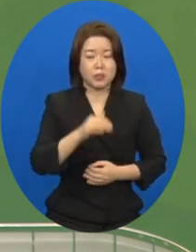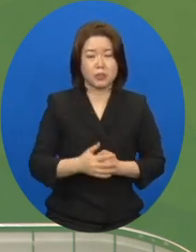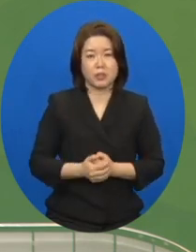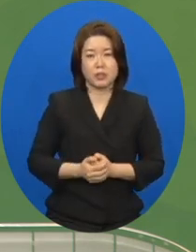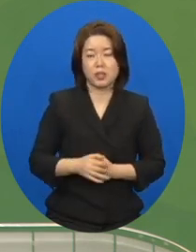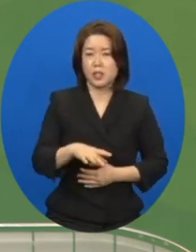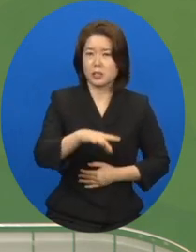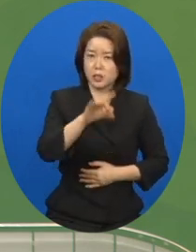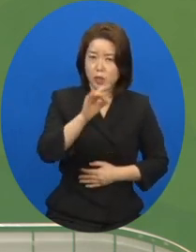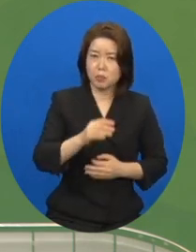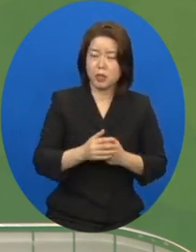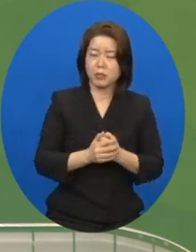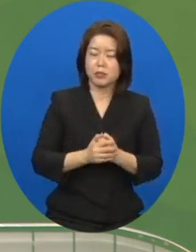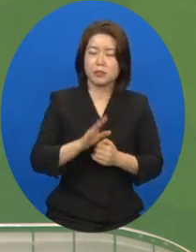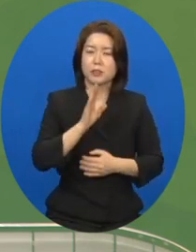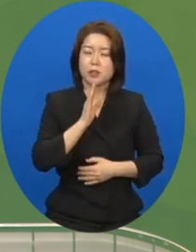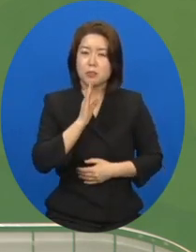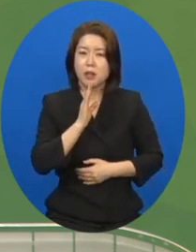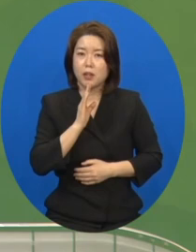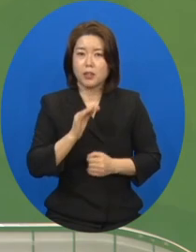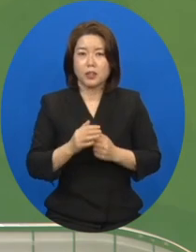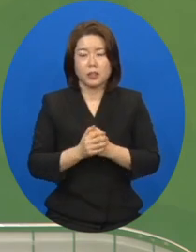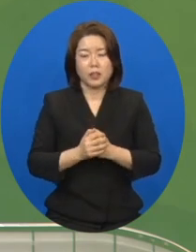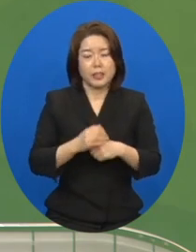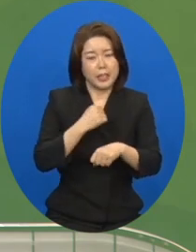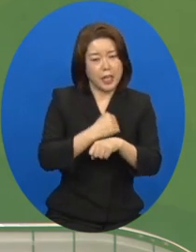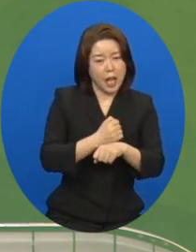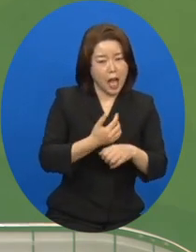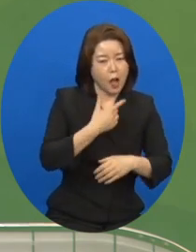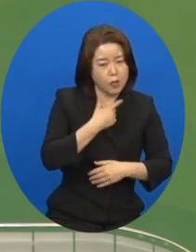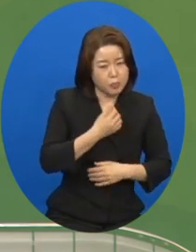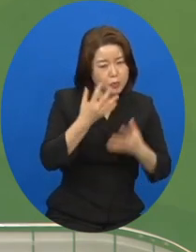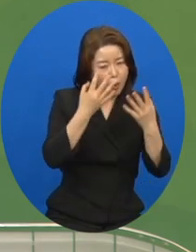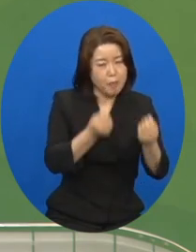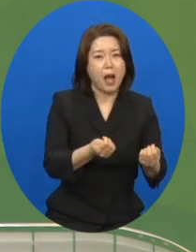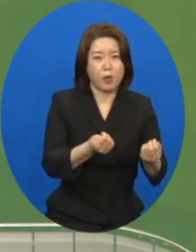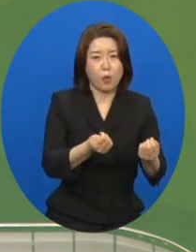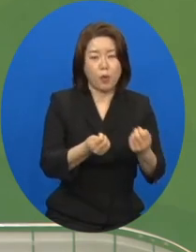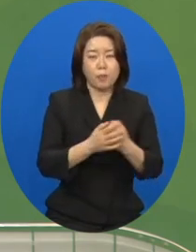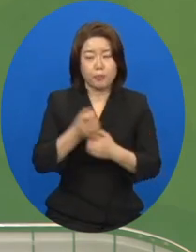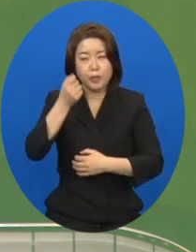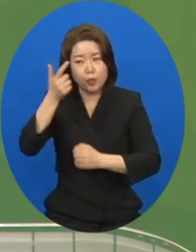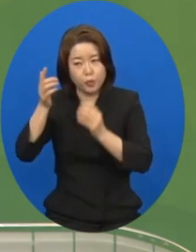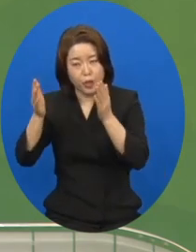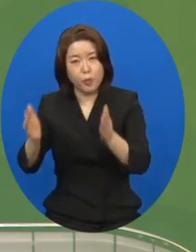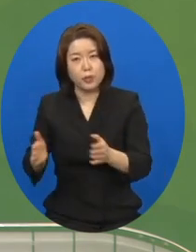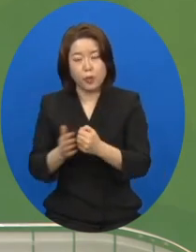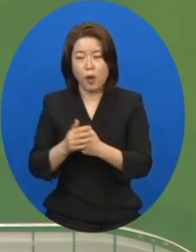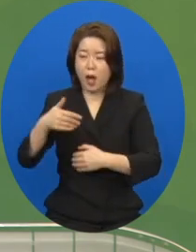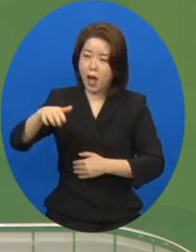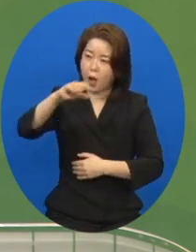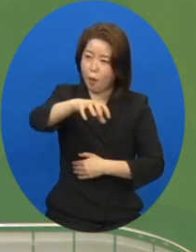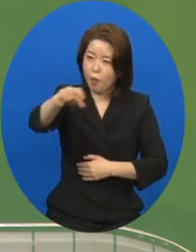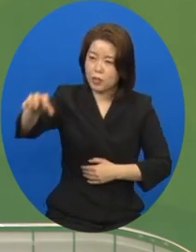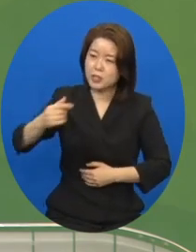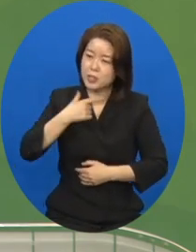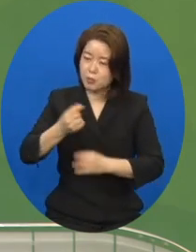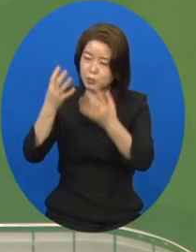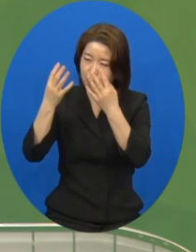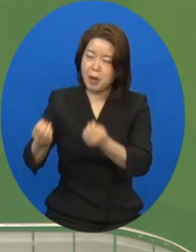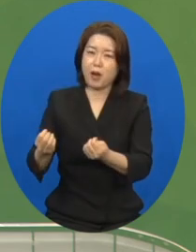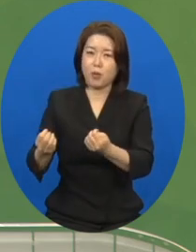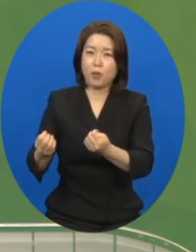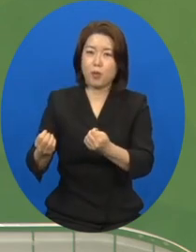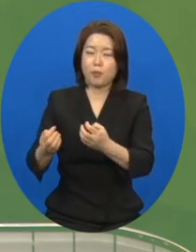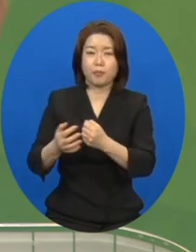처음에는 참 하고 싶은 것도 많고 6개월 동안 가고 싶은 데도 많고